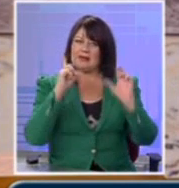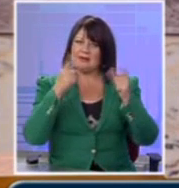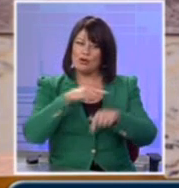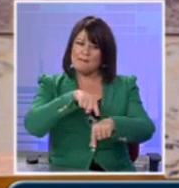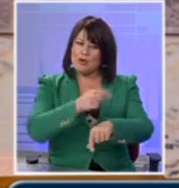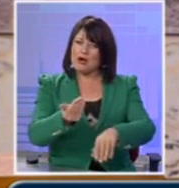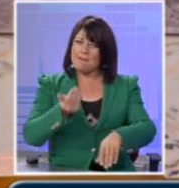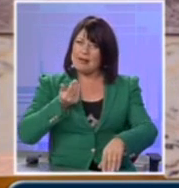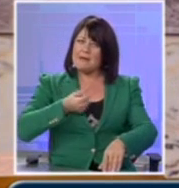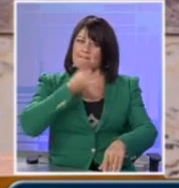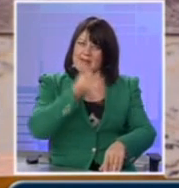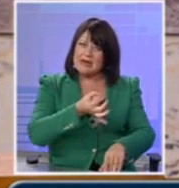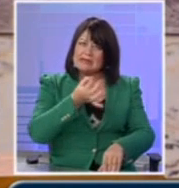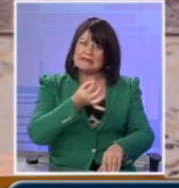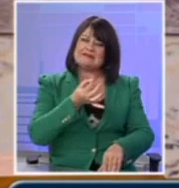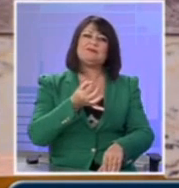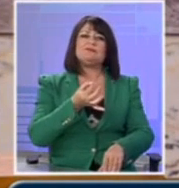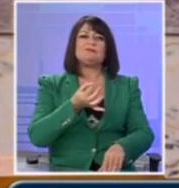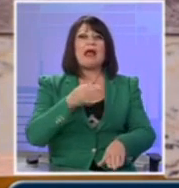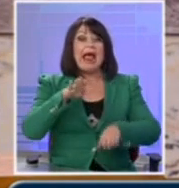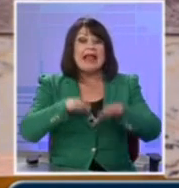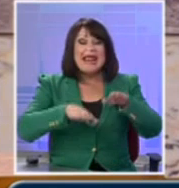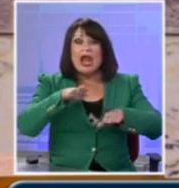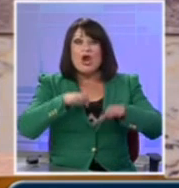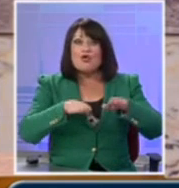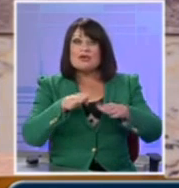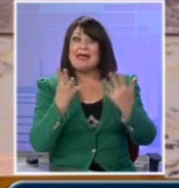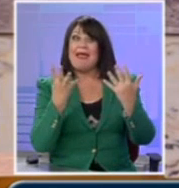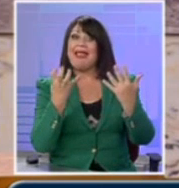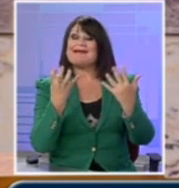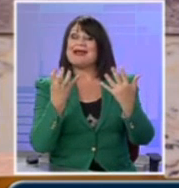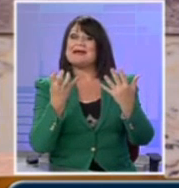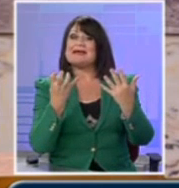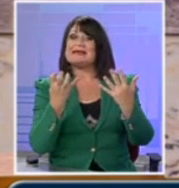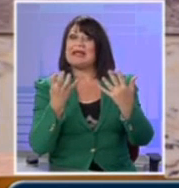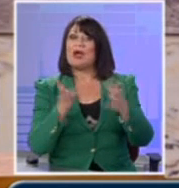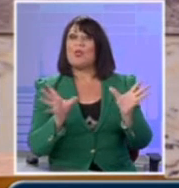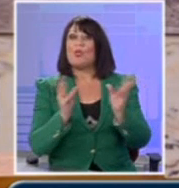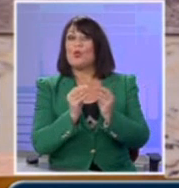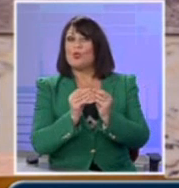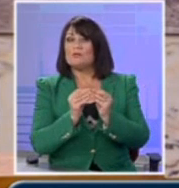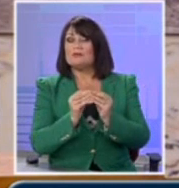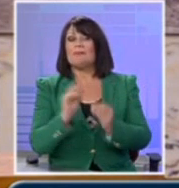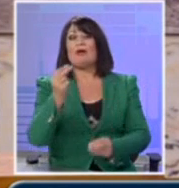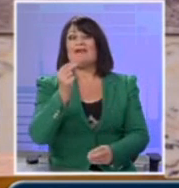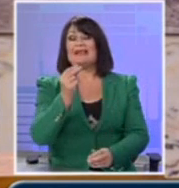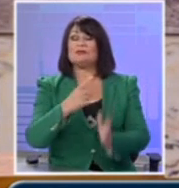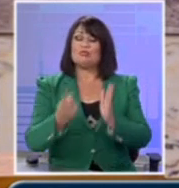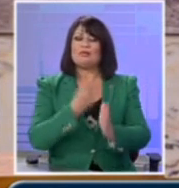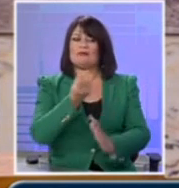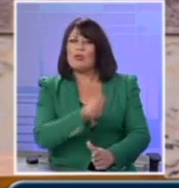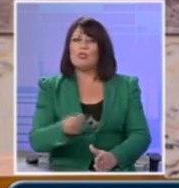μία ώρα, μιλήσαν κατά απόλυτη αναλογία 90, που είναι οι περισσότεροι που έχουν μιλήσει ποτέ